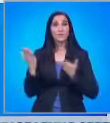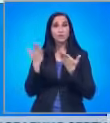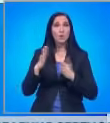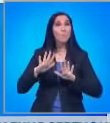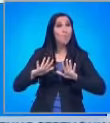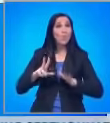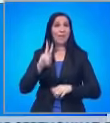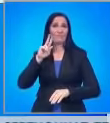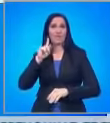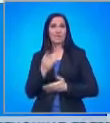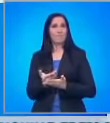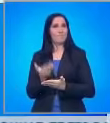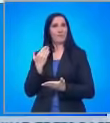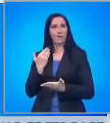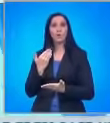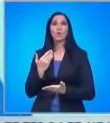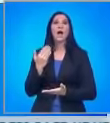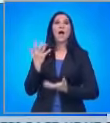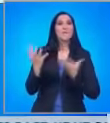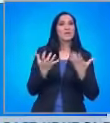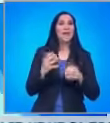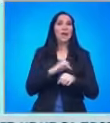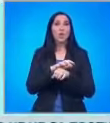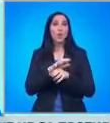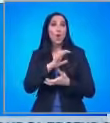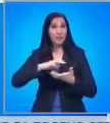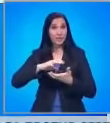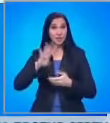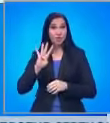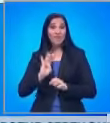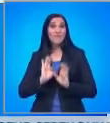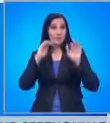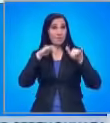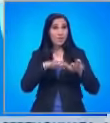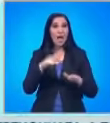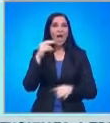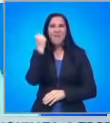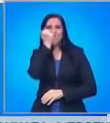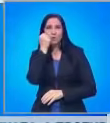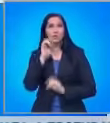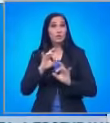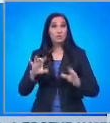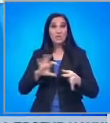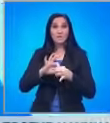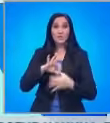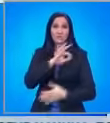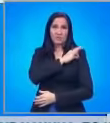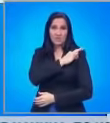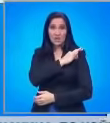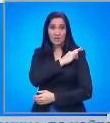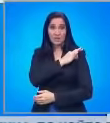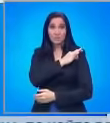2 дни по-рано. В разгара на COVID-кризата и на четвъртата вълна, фалшивите новини, свързани с